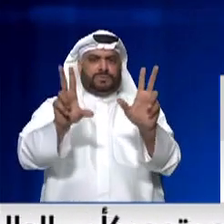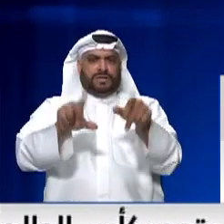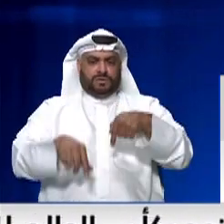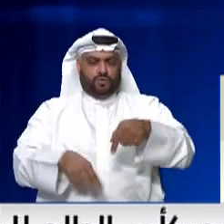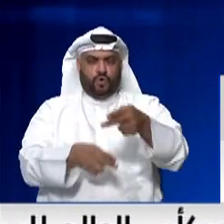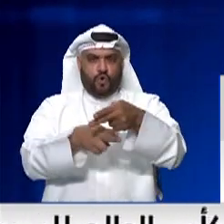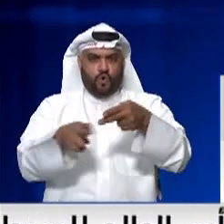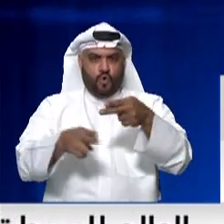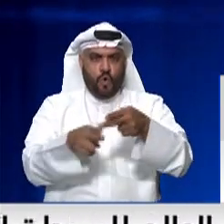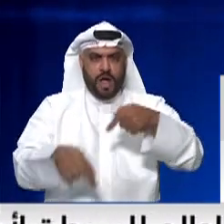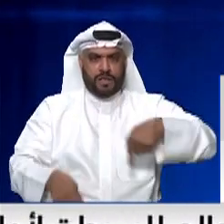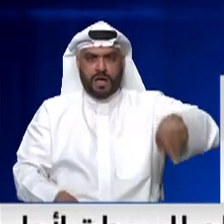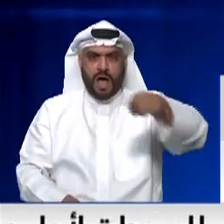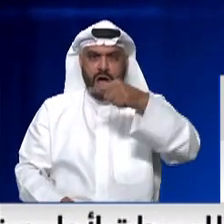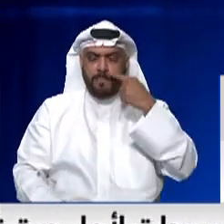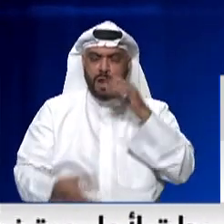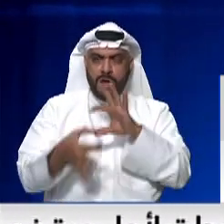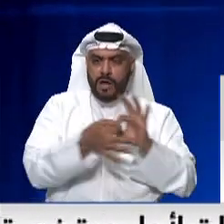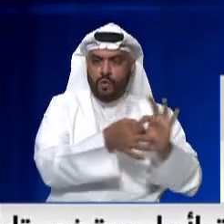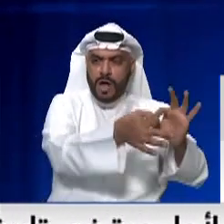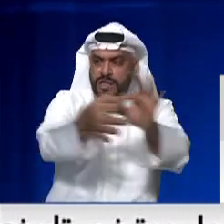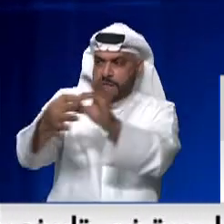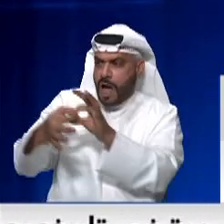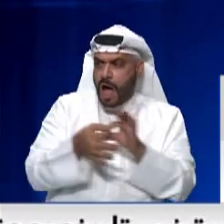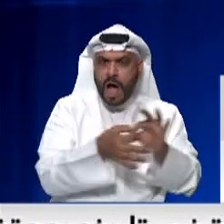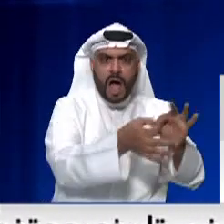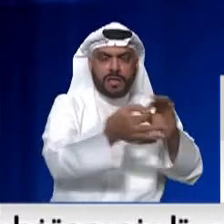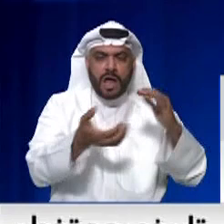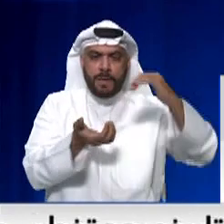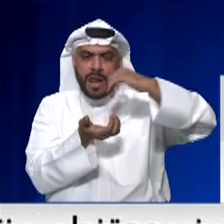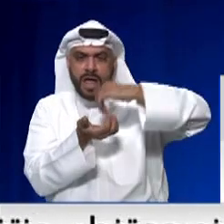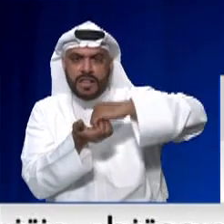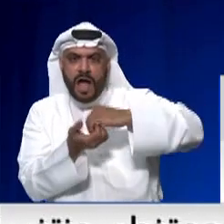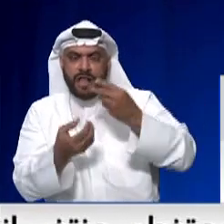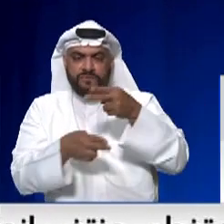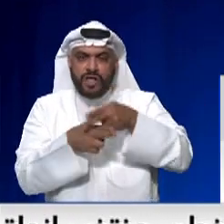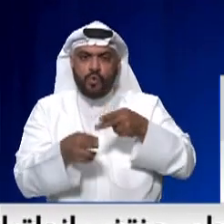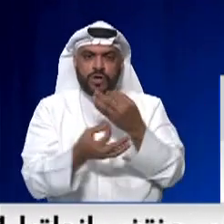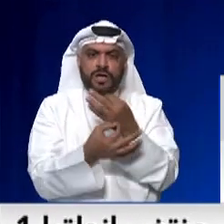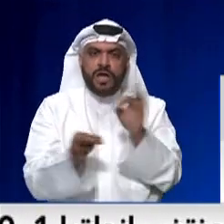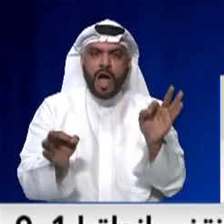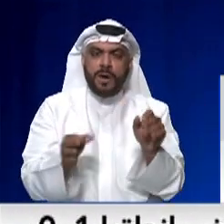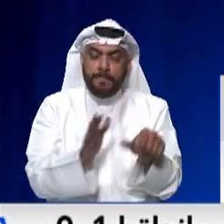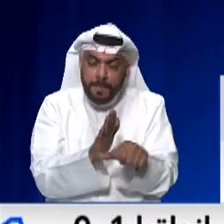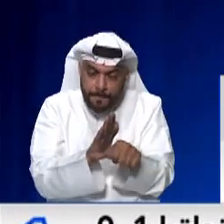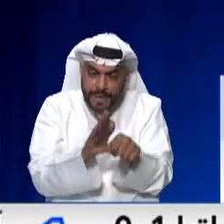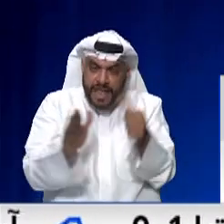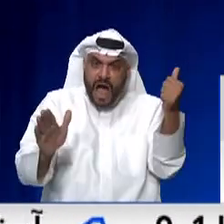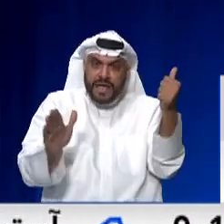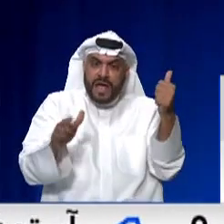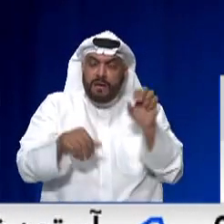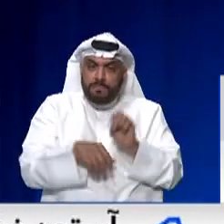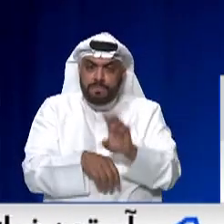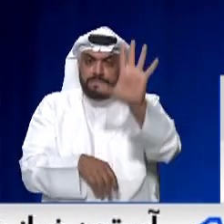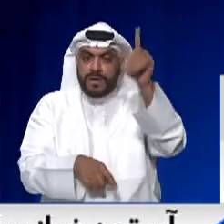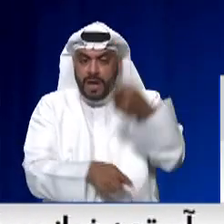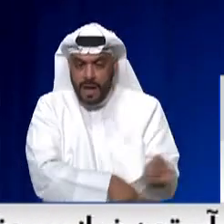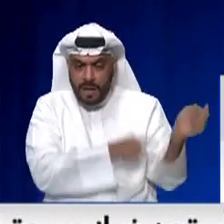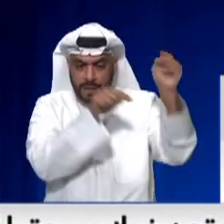والالتزام مع جميع الاتحادات الوطنية والهيئات الرياضية في الدولة منذ نشأة منظومة النقل